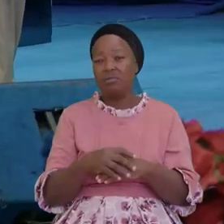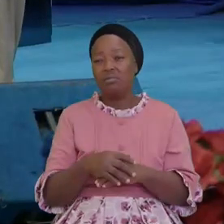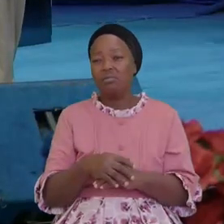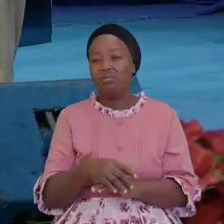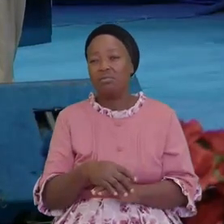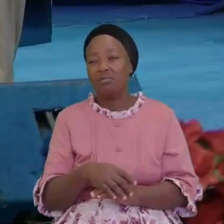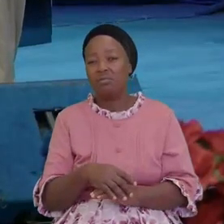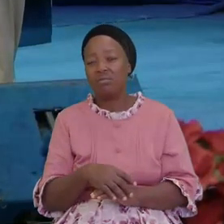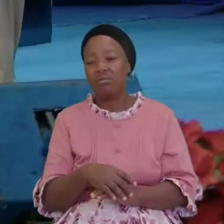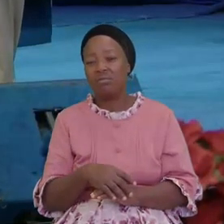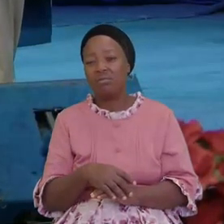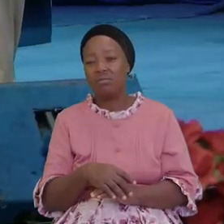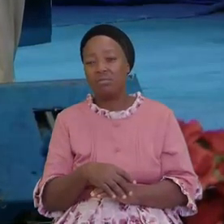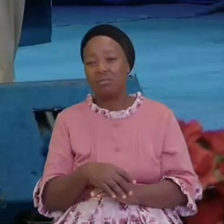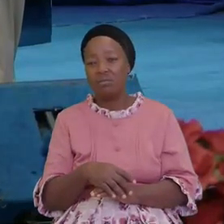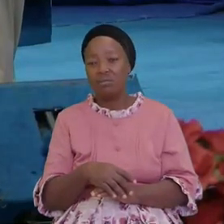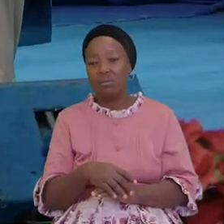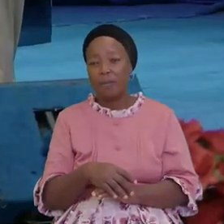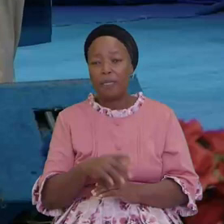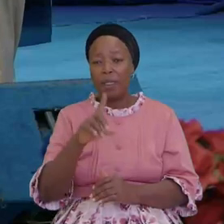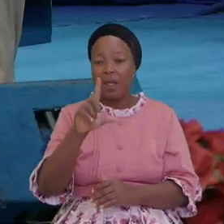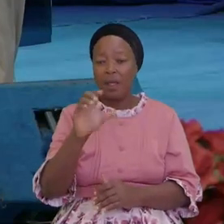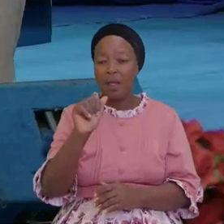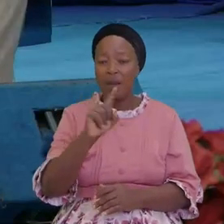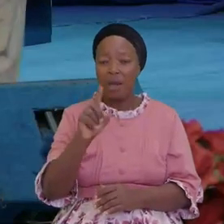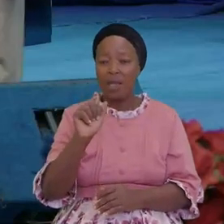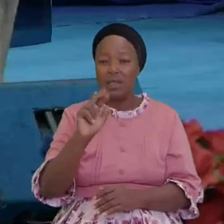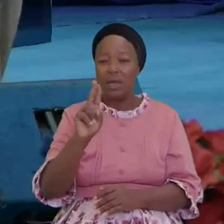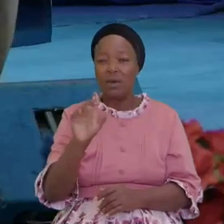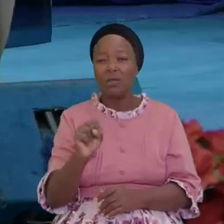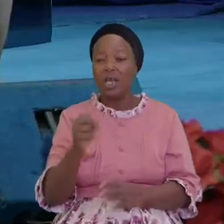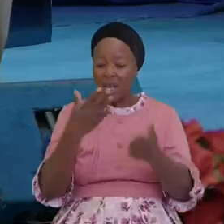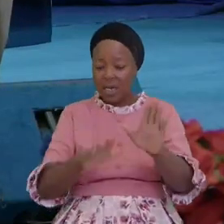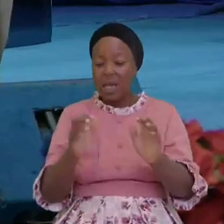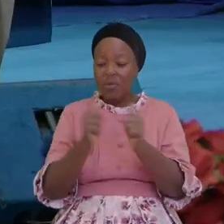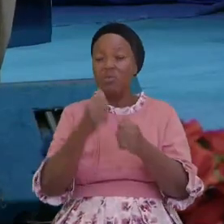Si quelqu'un meurt avec la maladie, il peut toujours aller au ciel.